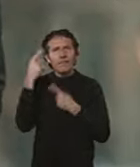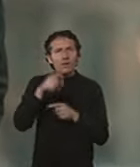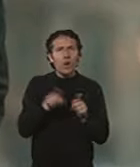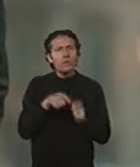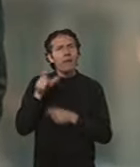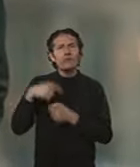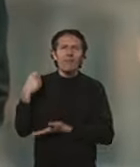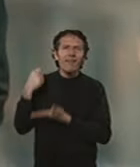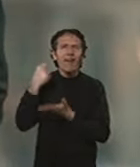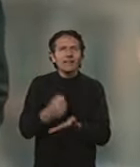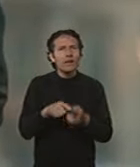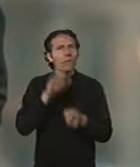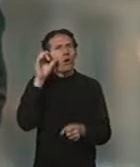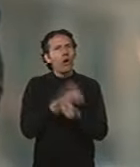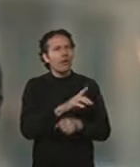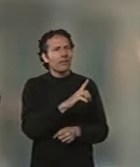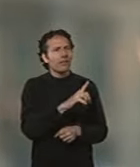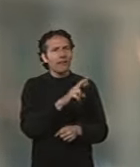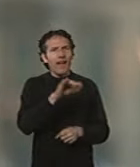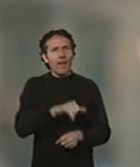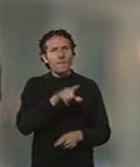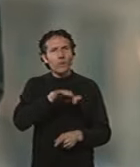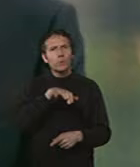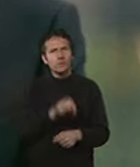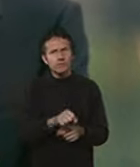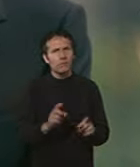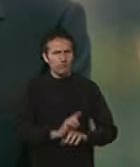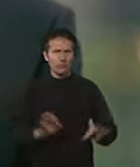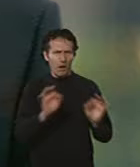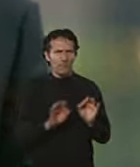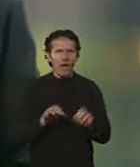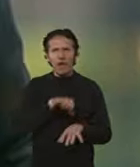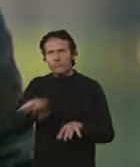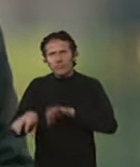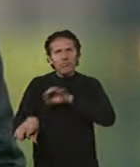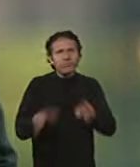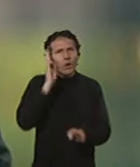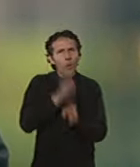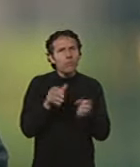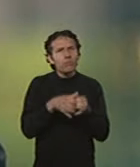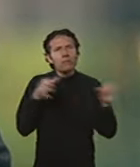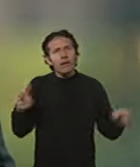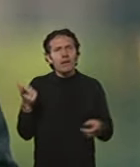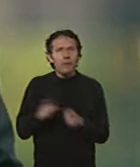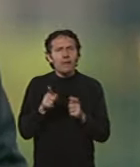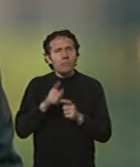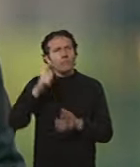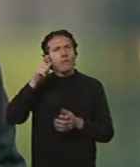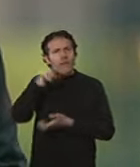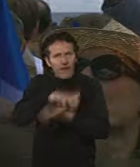héritiers des antirifusard ou des maîtres de forge il n'y a pas d'un côté les héritiers de la révolution du Front